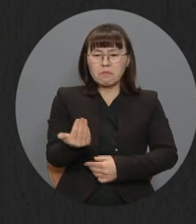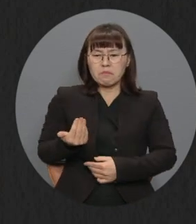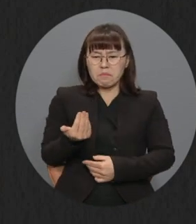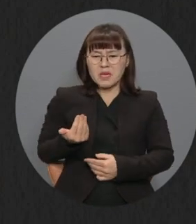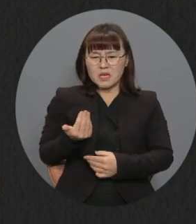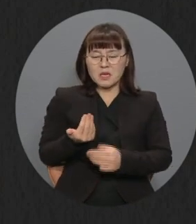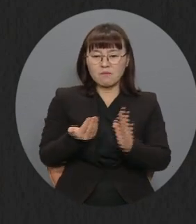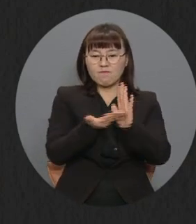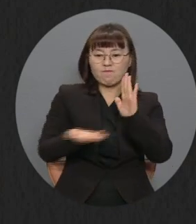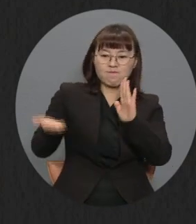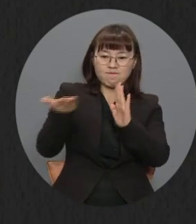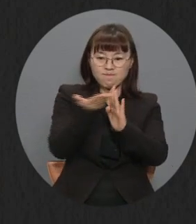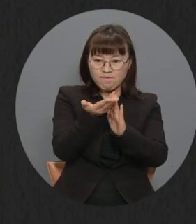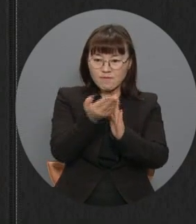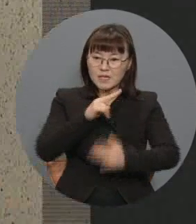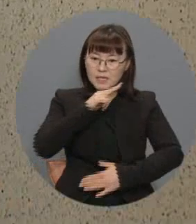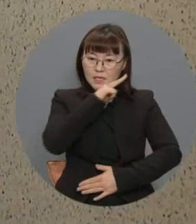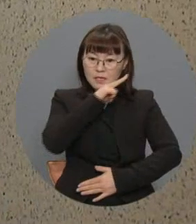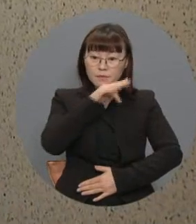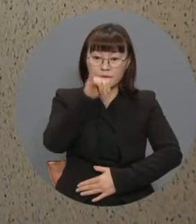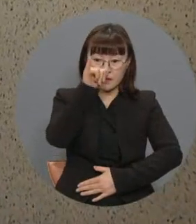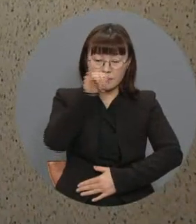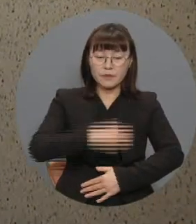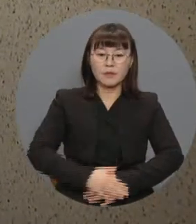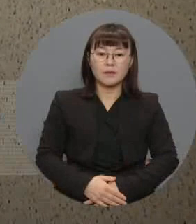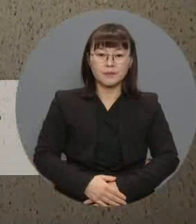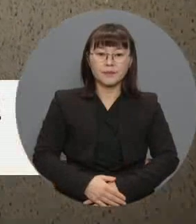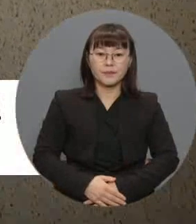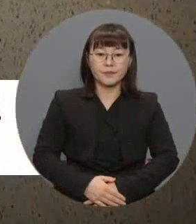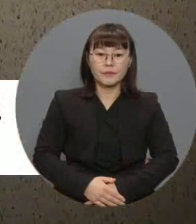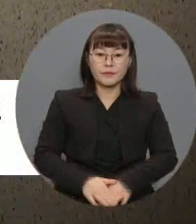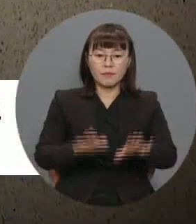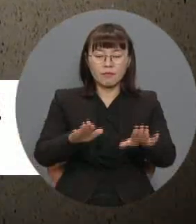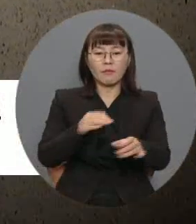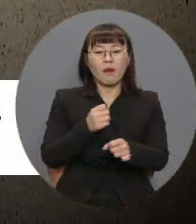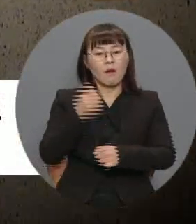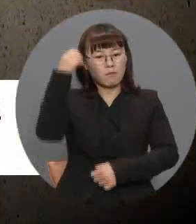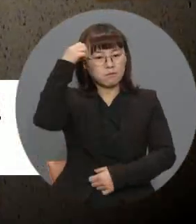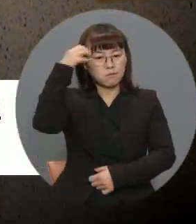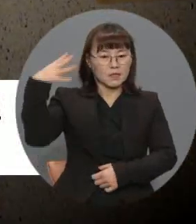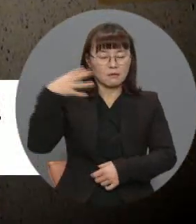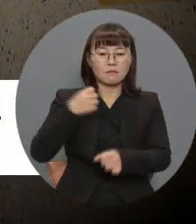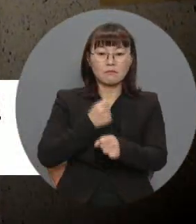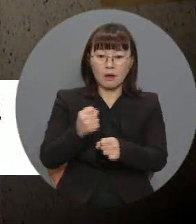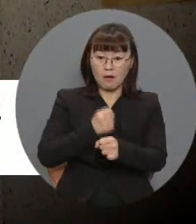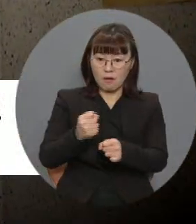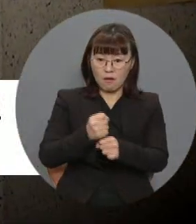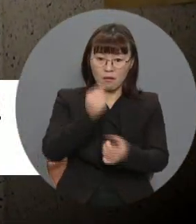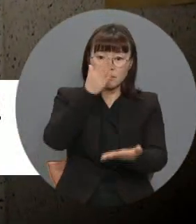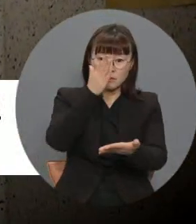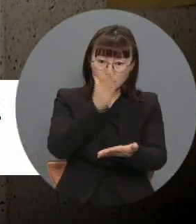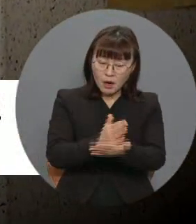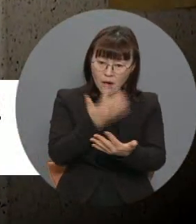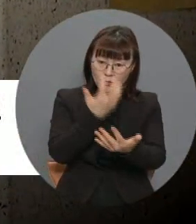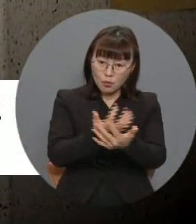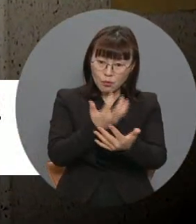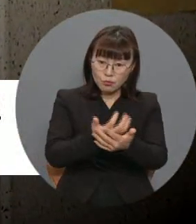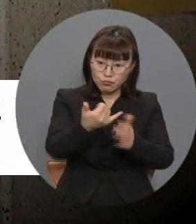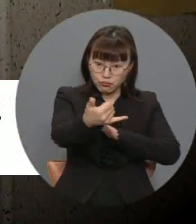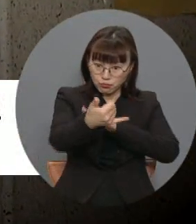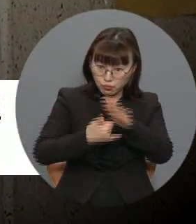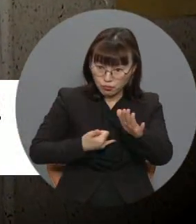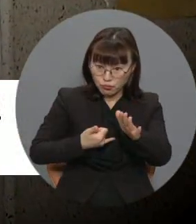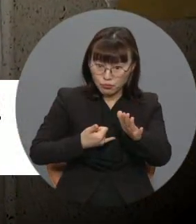시켰다는 의혹이 나옵니다. 저분이 판단했죠, 사실. 하지 말라고 공고문서가 내려온 경우도